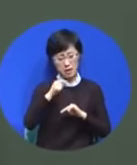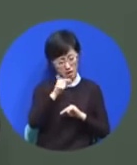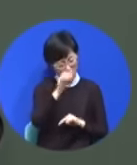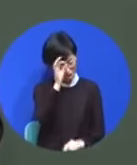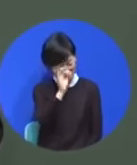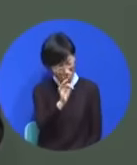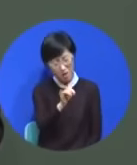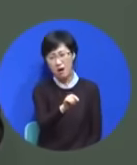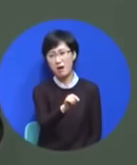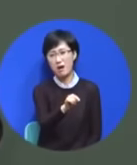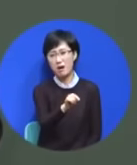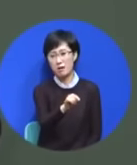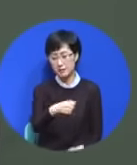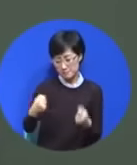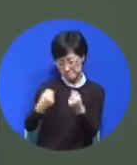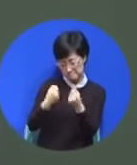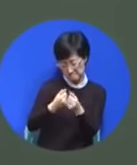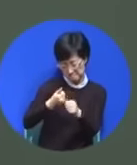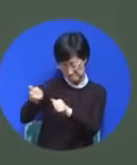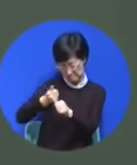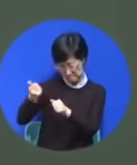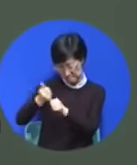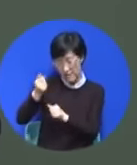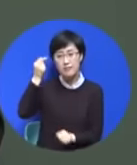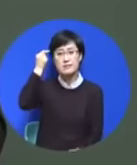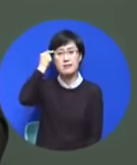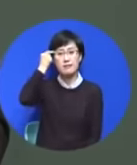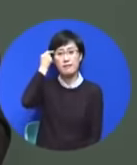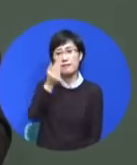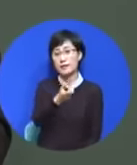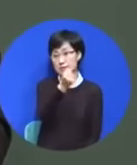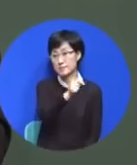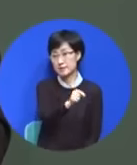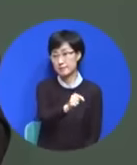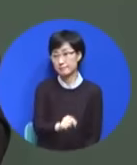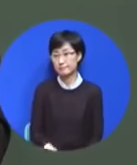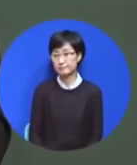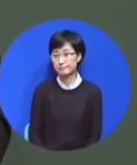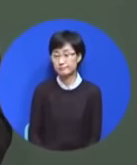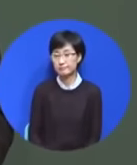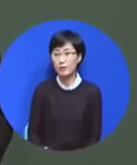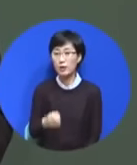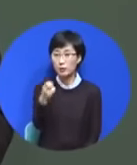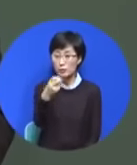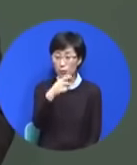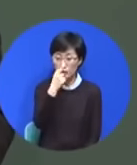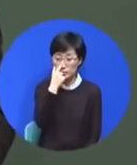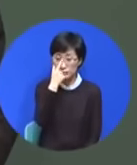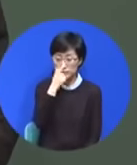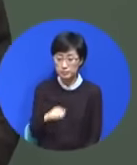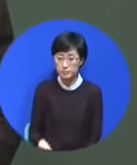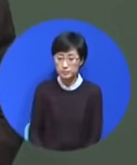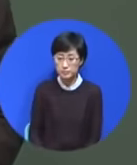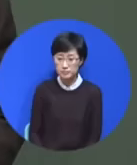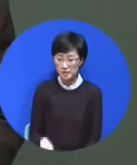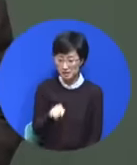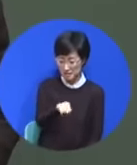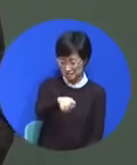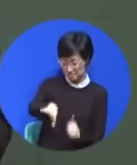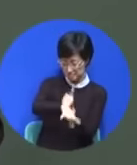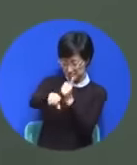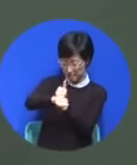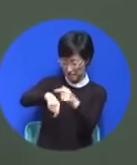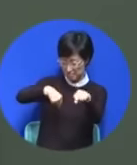똑같습니다 싸워서 이겨야 된다고 생각을 합니다 그러고 쟁취해야 된다 그렇게